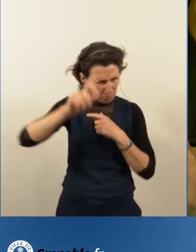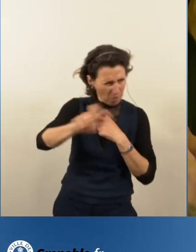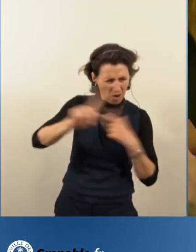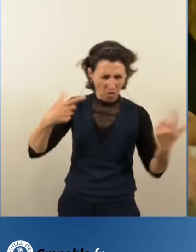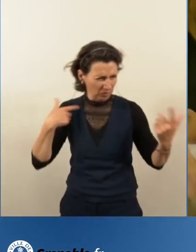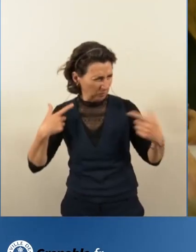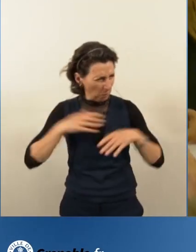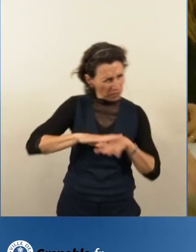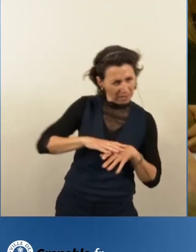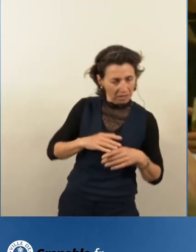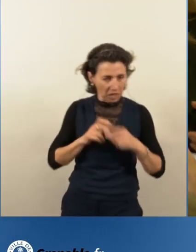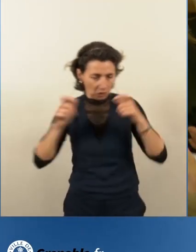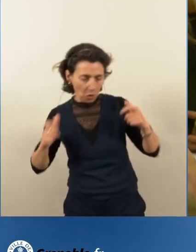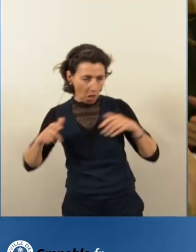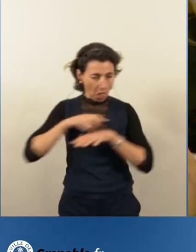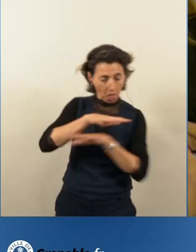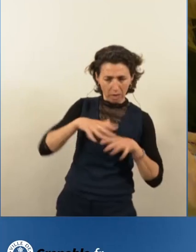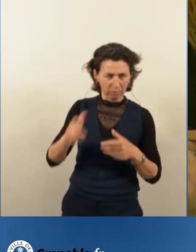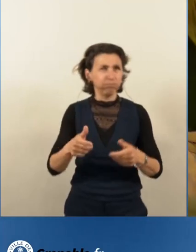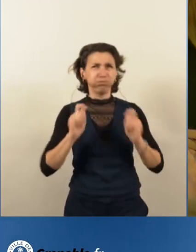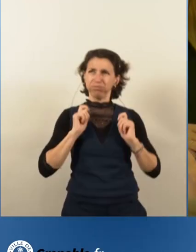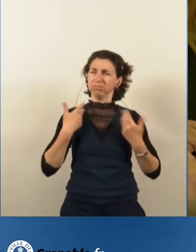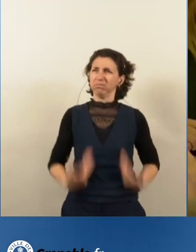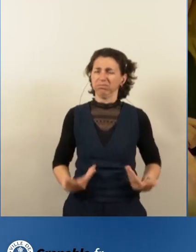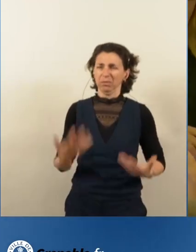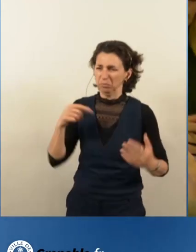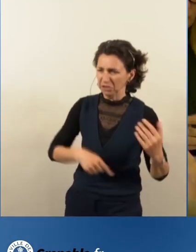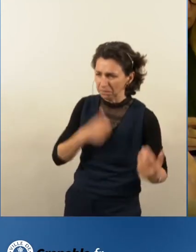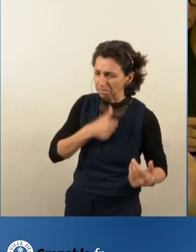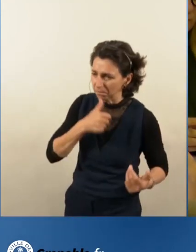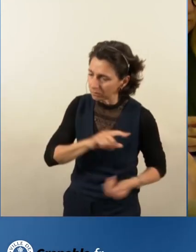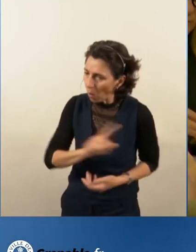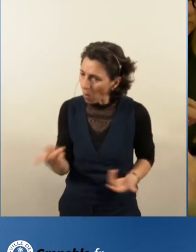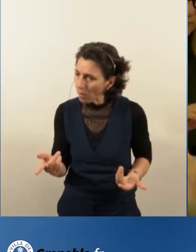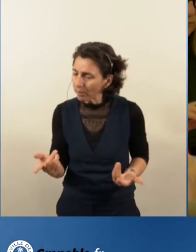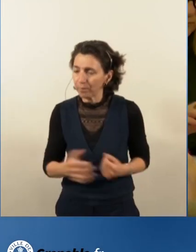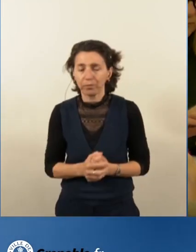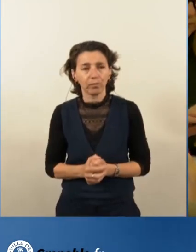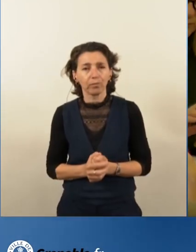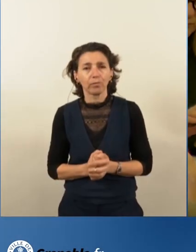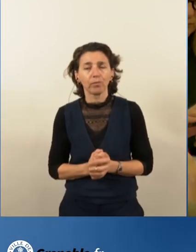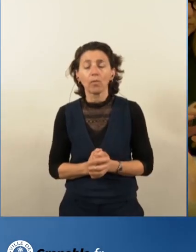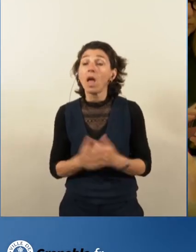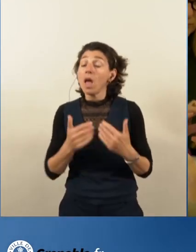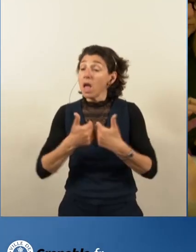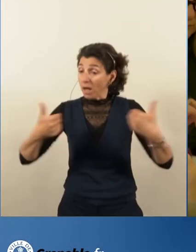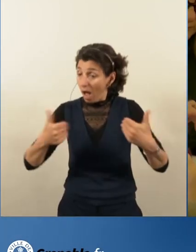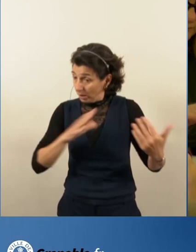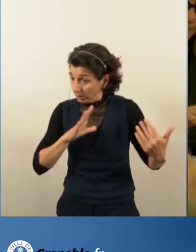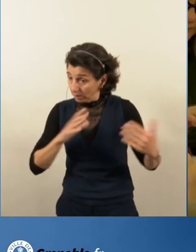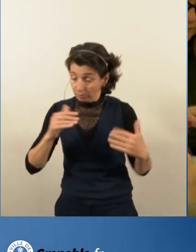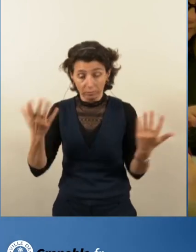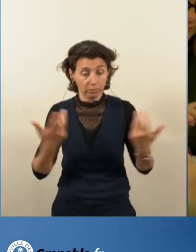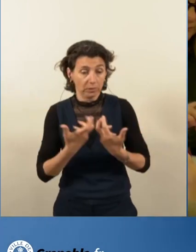malgré le fait que l'intercommunalité est faite théoriquement pour corriger les écarts sur des projets sensibles